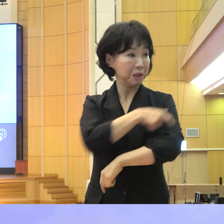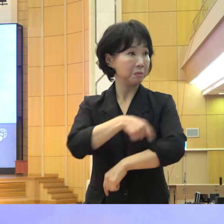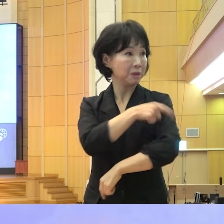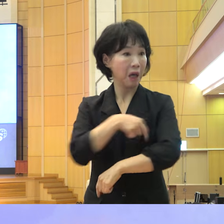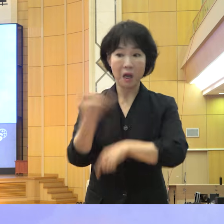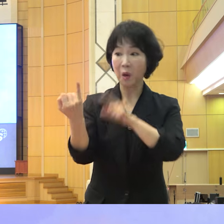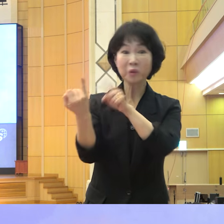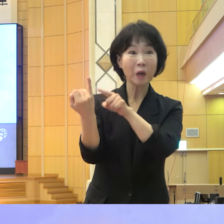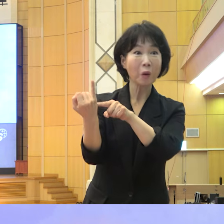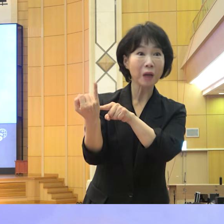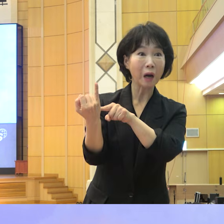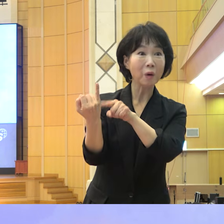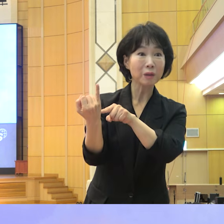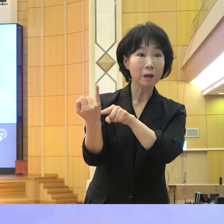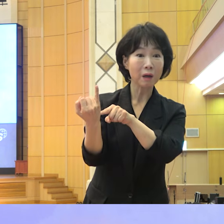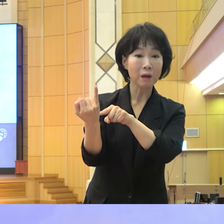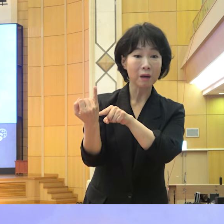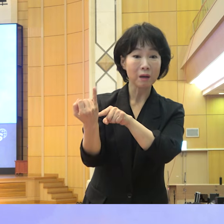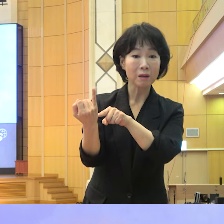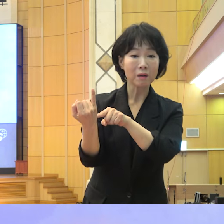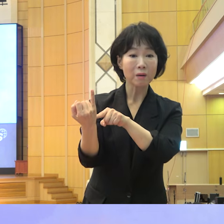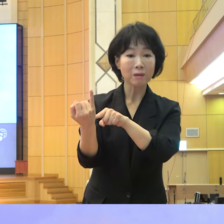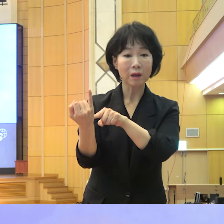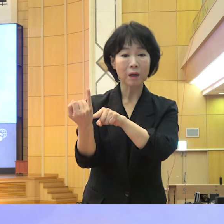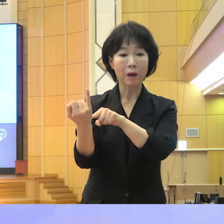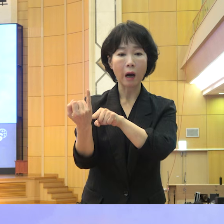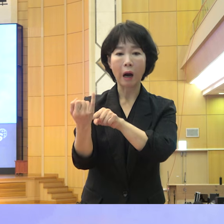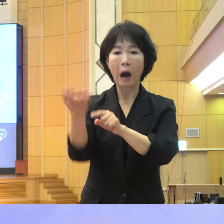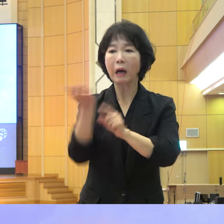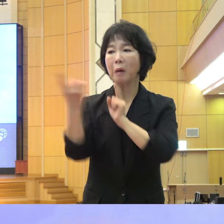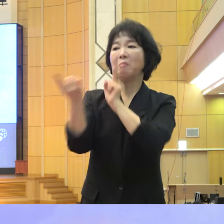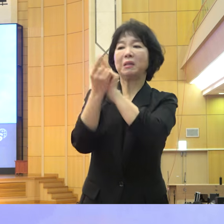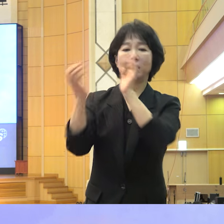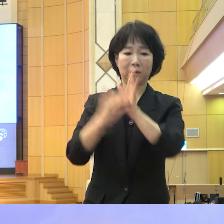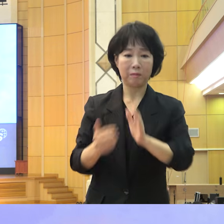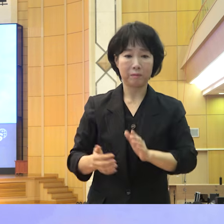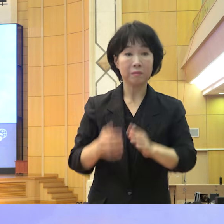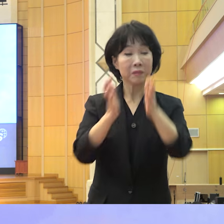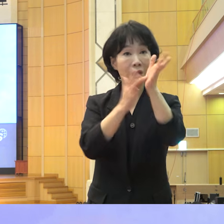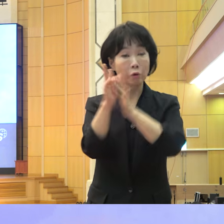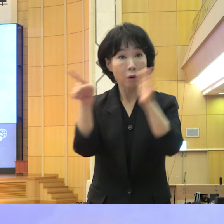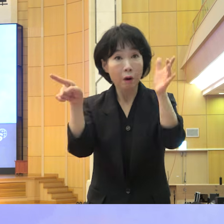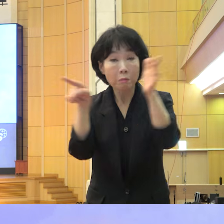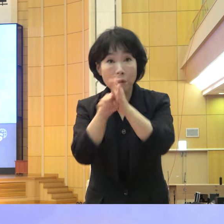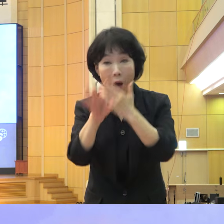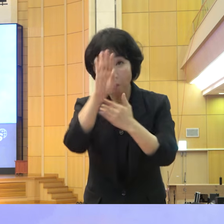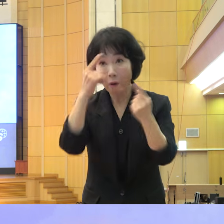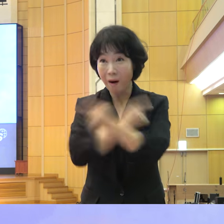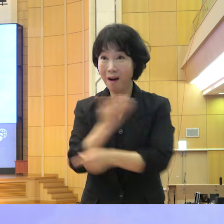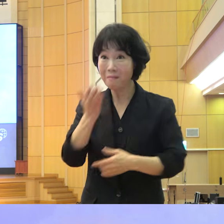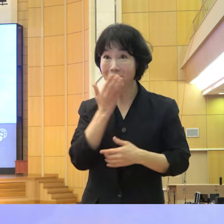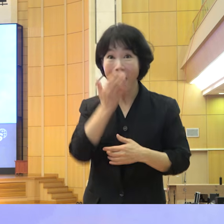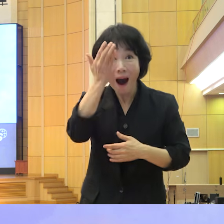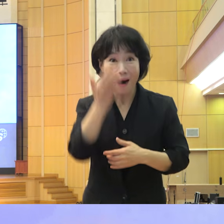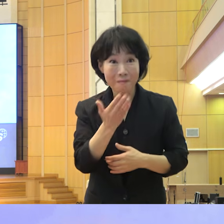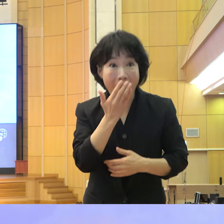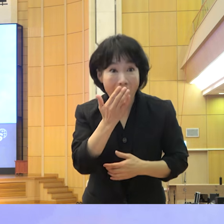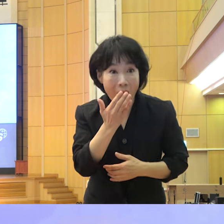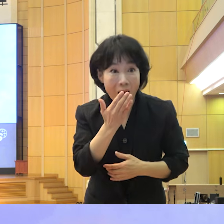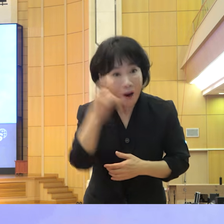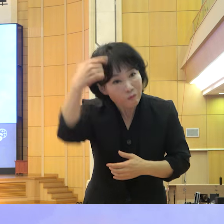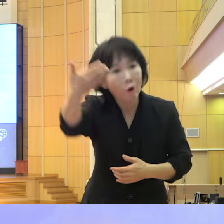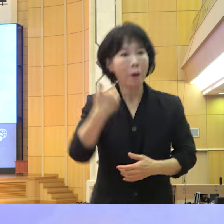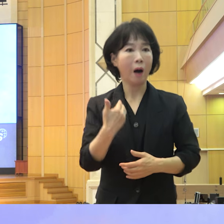누구가 방금 내가 말했던 그 내용을 쭉 말하면서 예수만 믿으면 병 고친다 해서 우리 남편